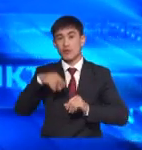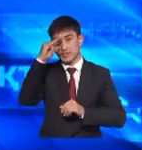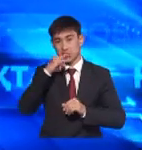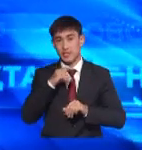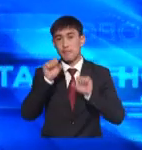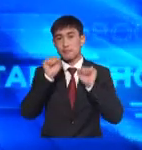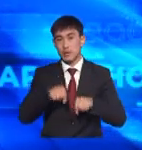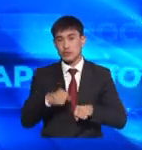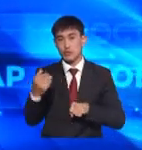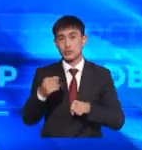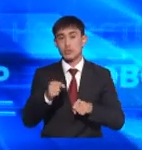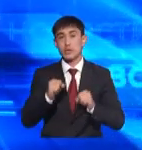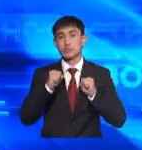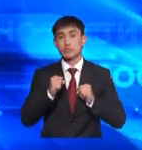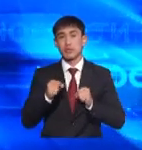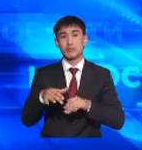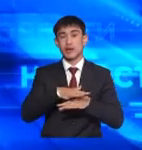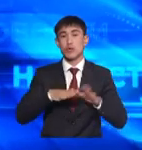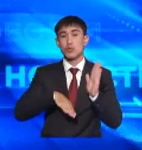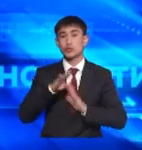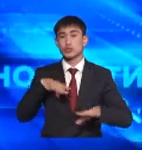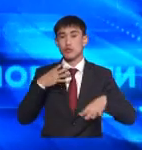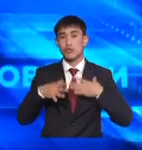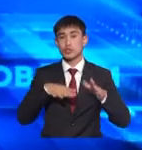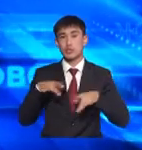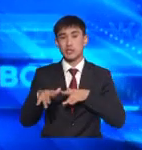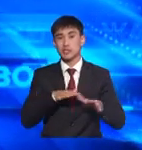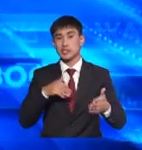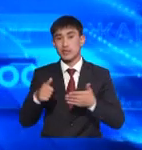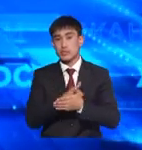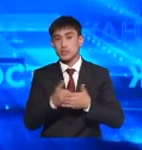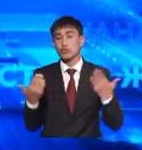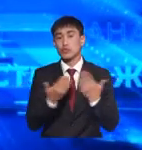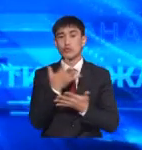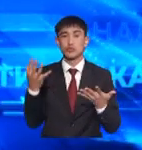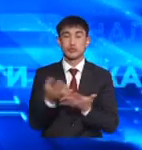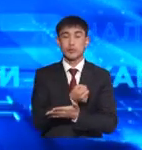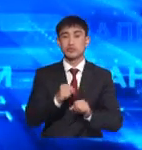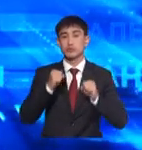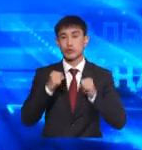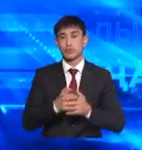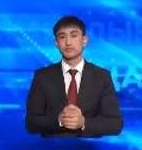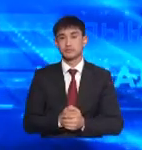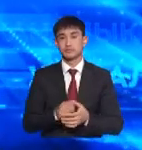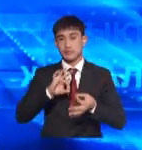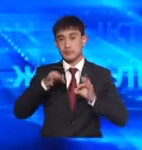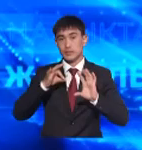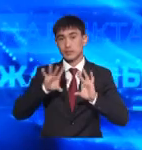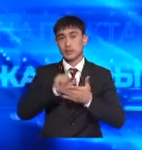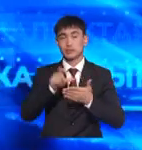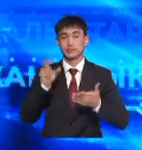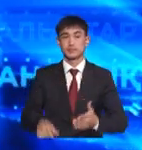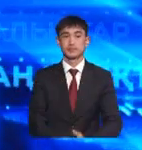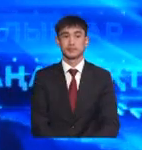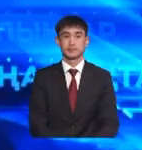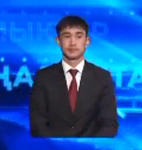волейбола в Казахстане и позволит спортсменам края улучшить тренировочный процесс и добиться новых успехов в спорте. Подробнее в